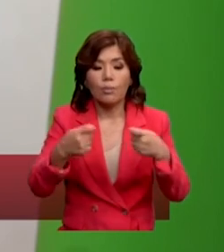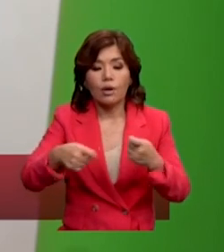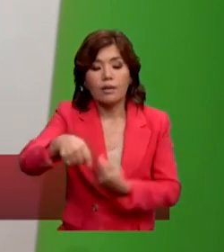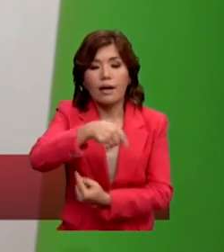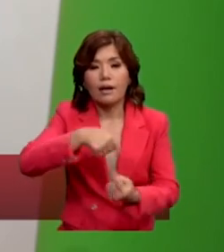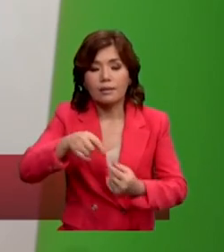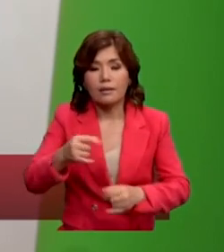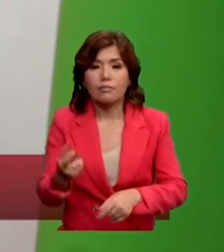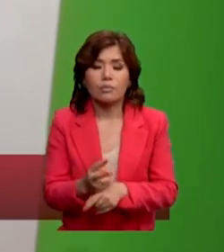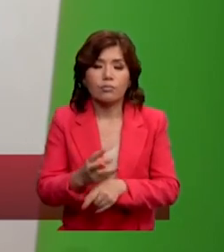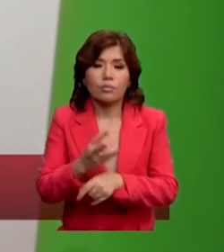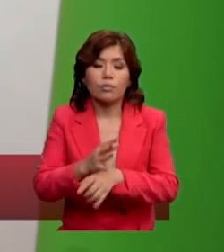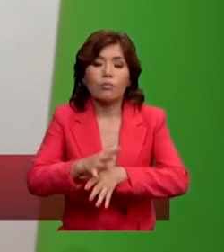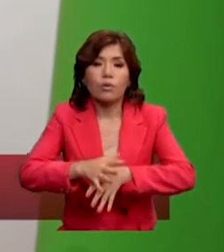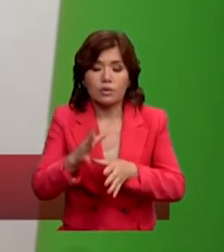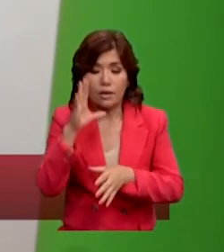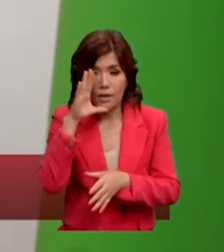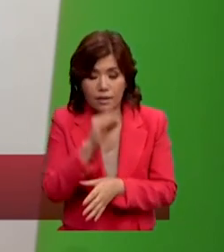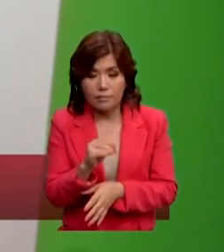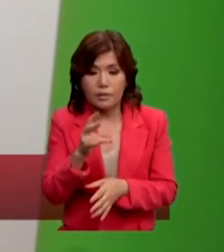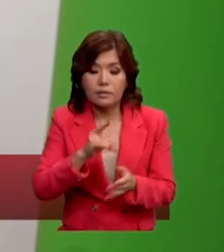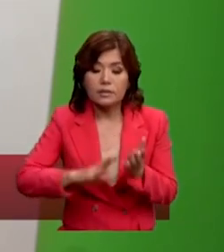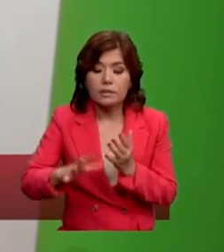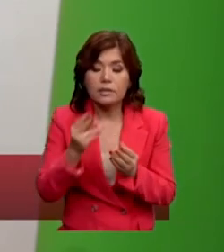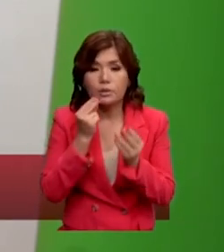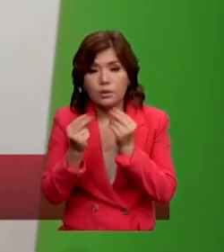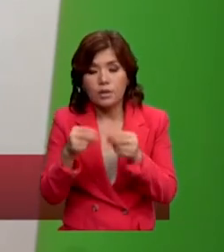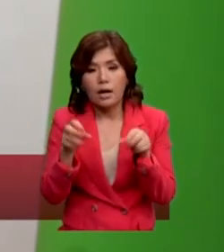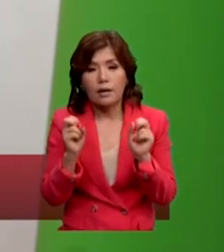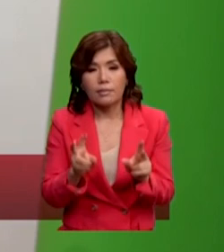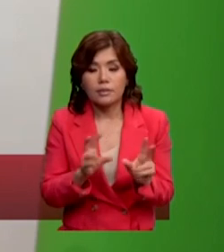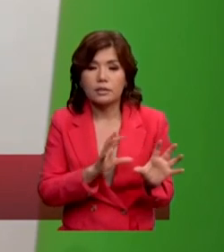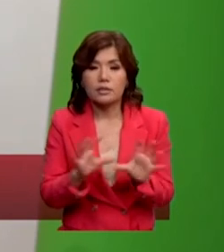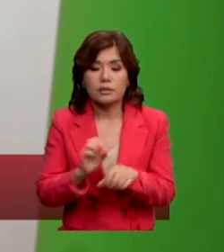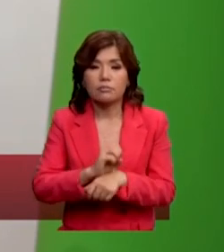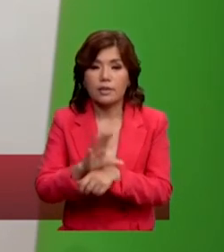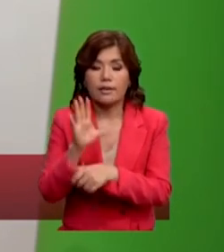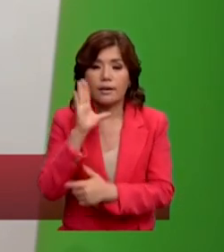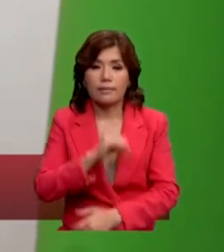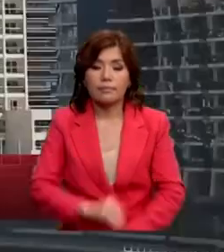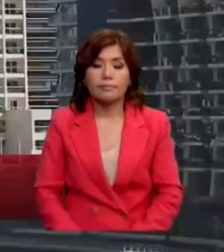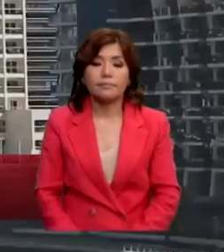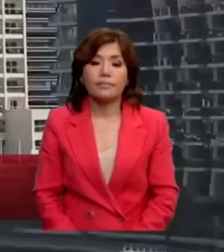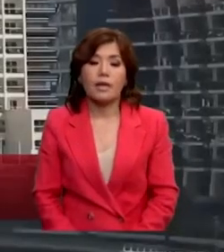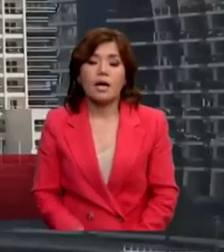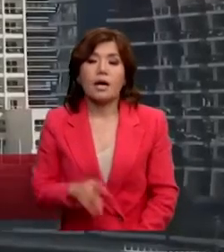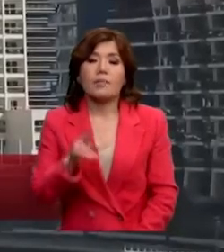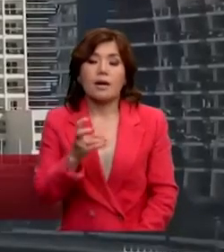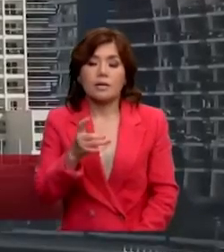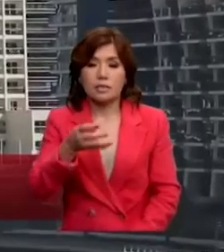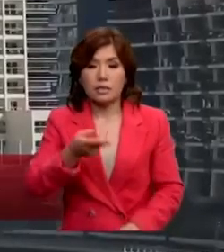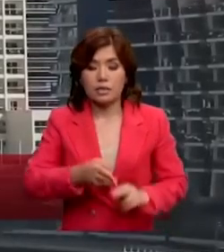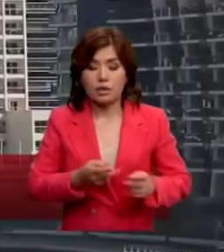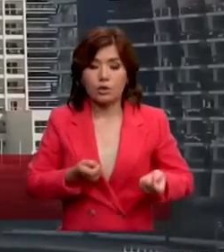еселей түсуге болады. Осылайша біз аймақтағы азық-түлік қауіпсіздігін қамтамасыз ете аламыз. Парсы шығанағы елдерінің